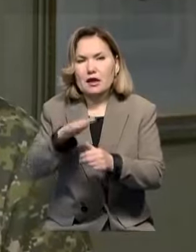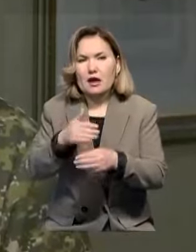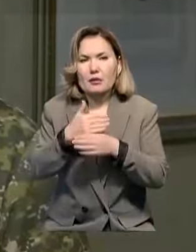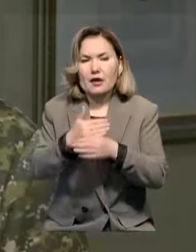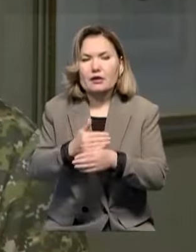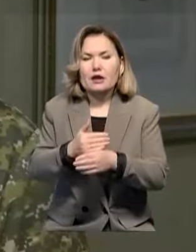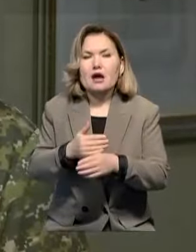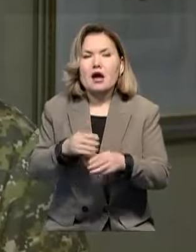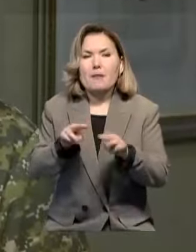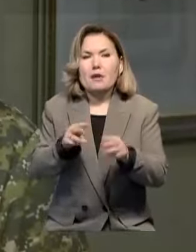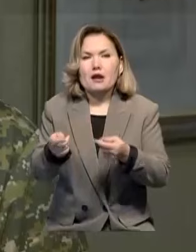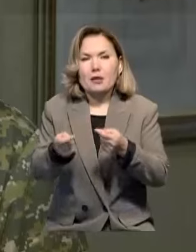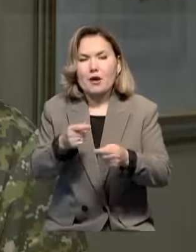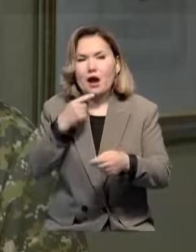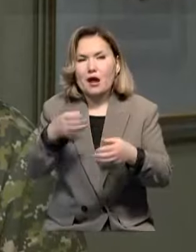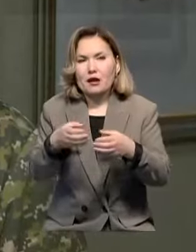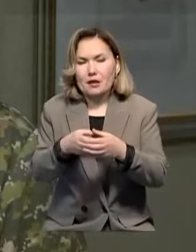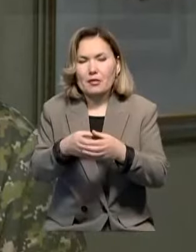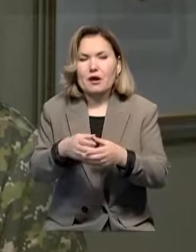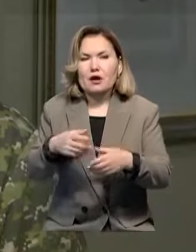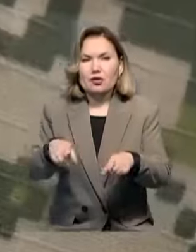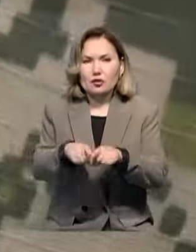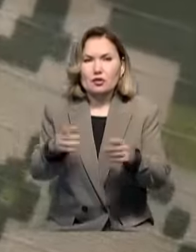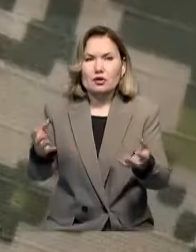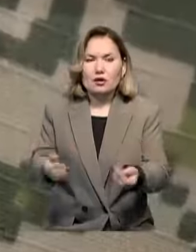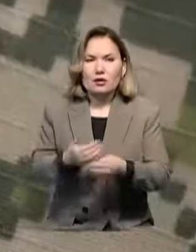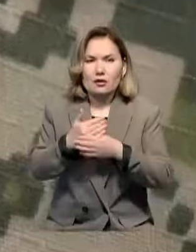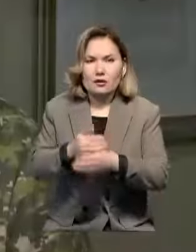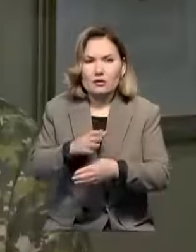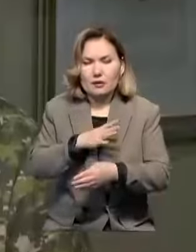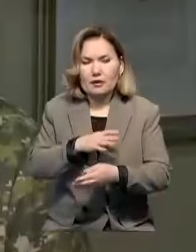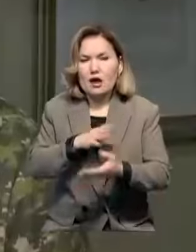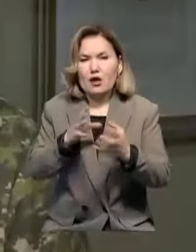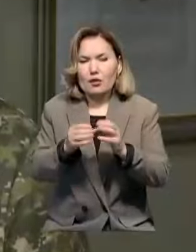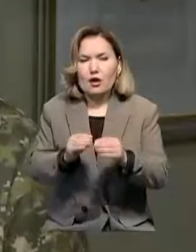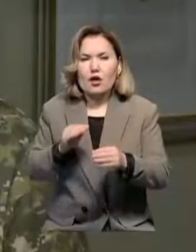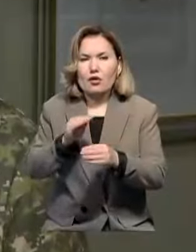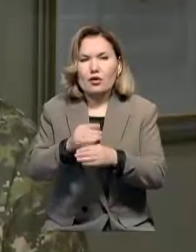төтенше жағдайлар министрлігінің әскери бөлімінің әскери қызметшілері жеткізілді.